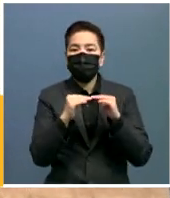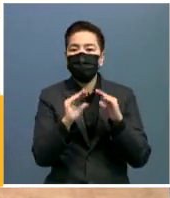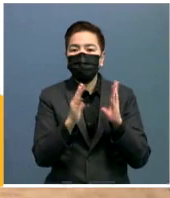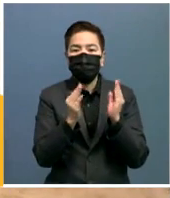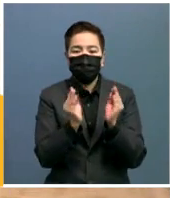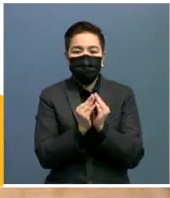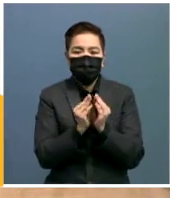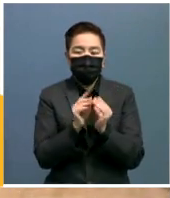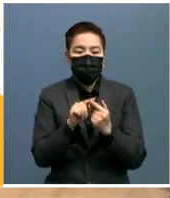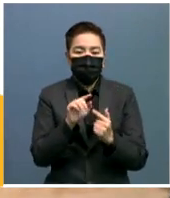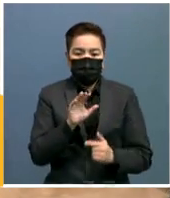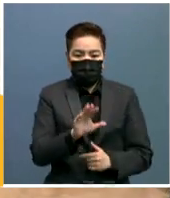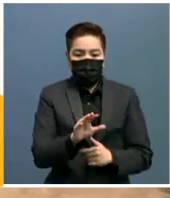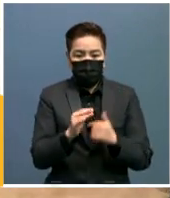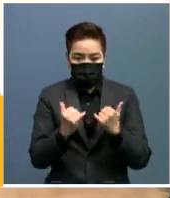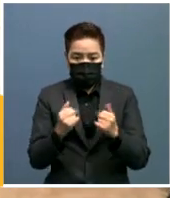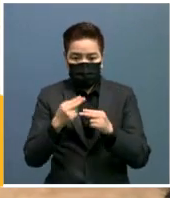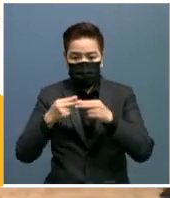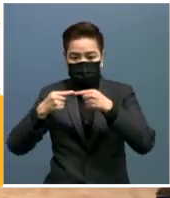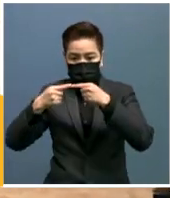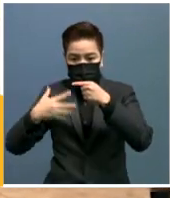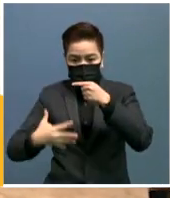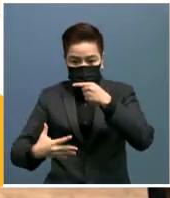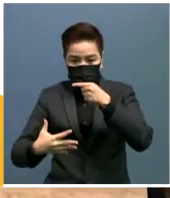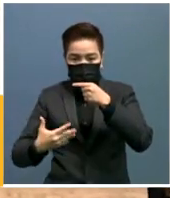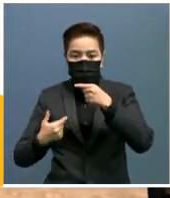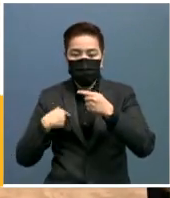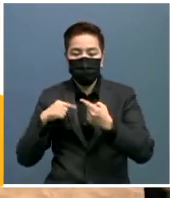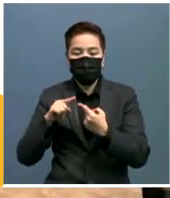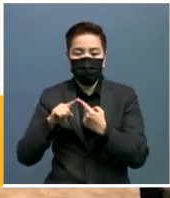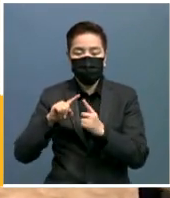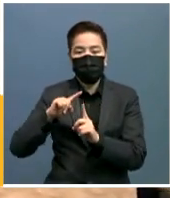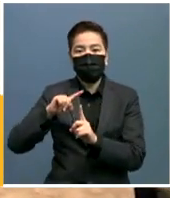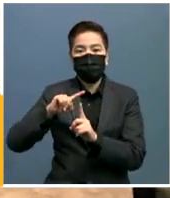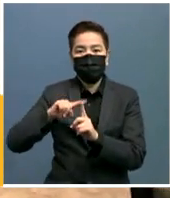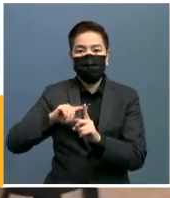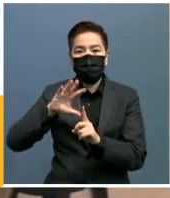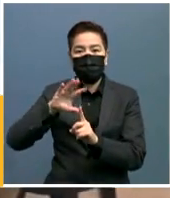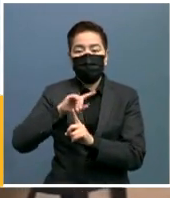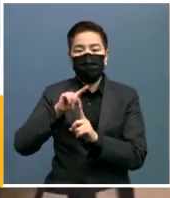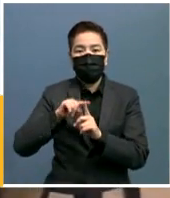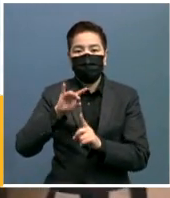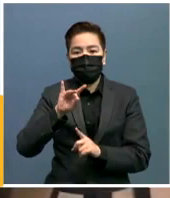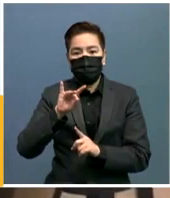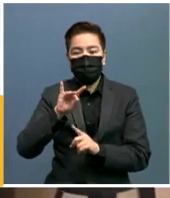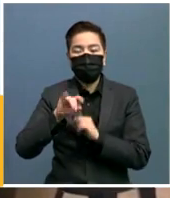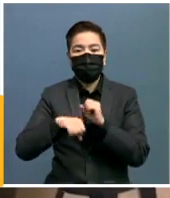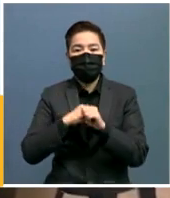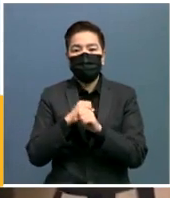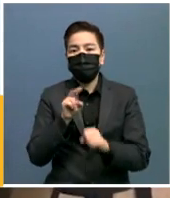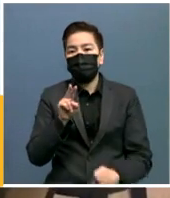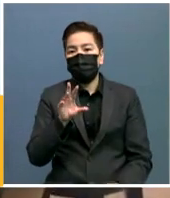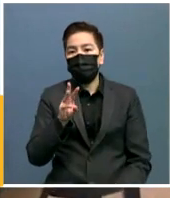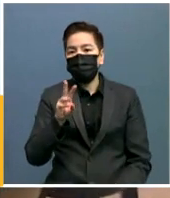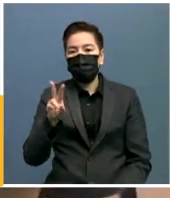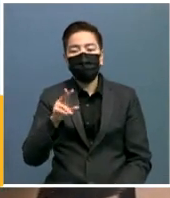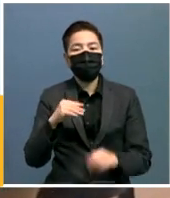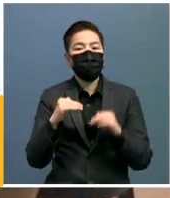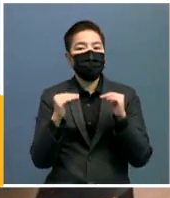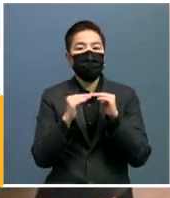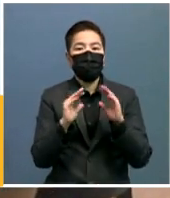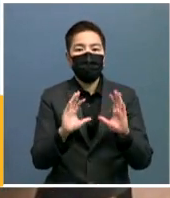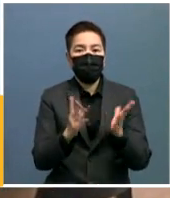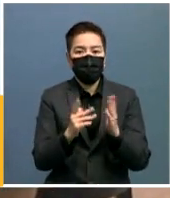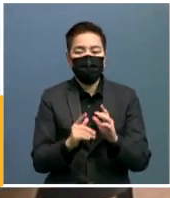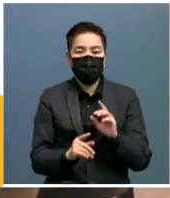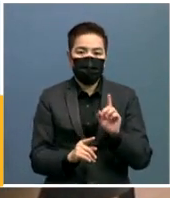ผลการเลือกตั้งสมาชิกสภาผู้แทนราษฎรแบบบัญชีรายชื่อลงวันที่ 8พฤษภาคม 2562จึงสิ้นสุดลงตามมาตรา